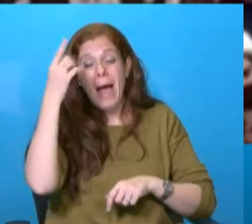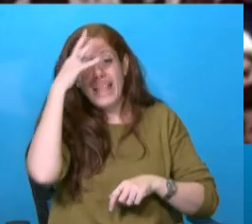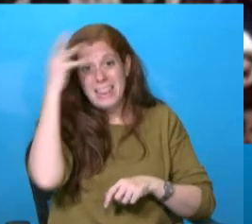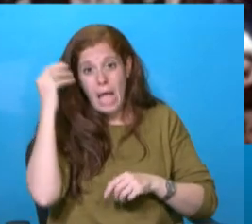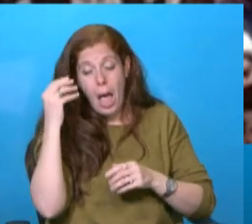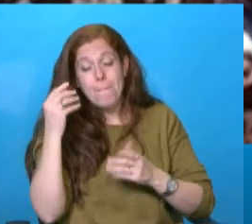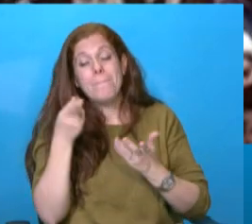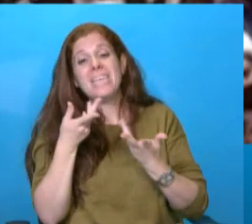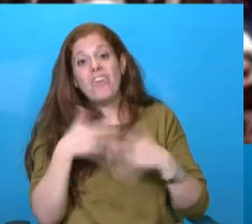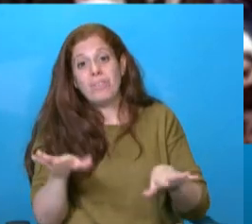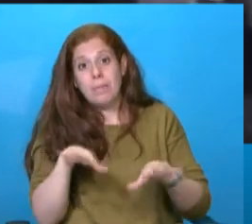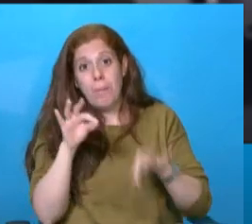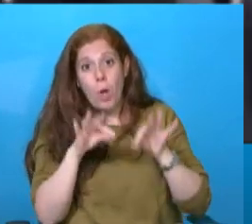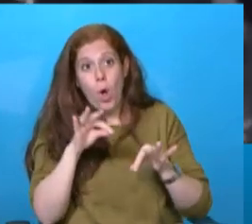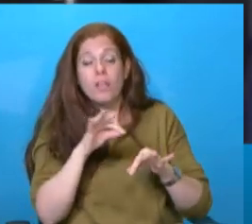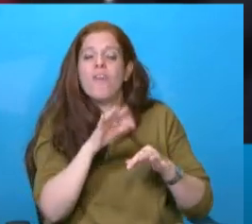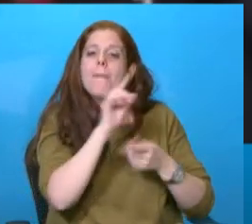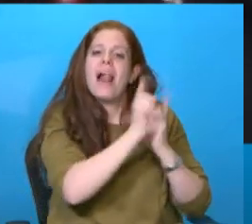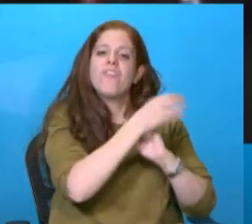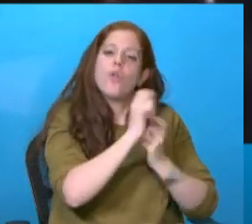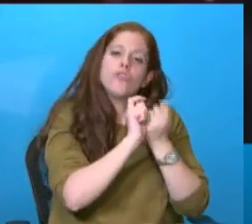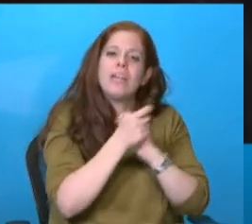ומחליפו ישנה את המדיניות האמריקנית.